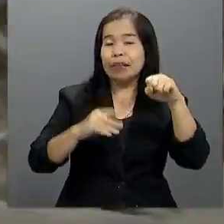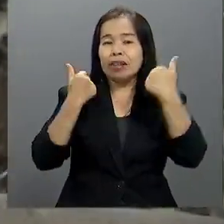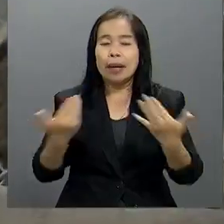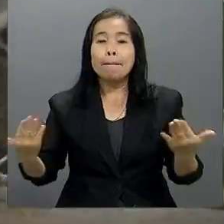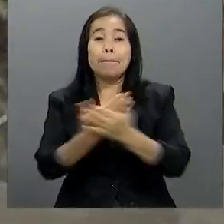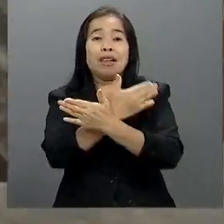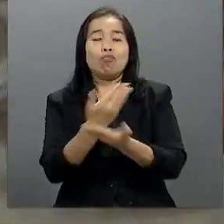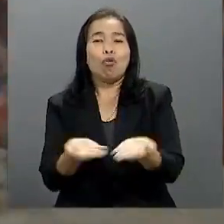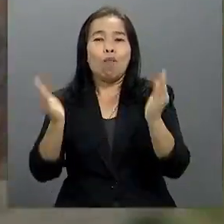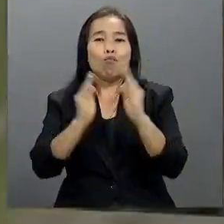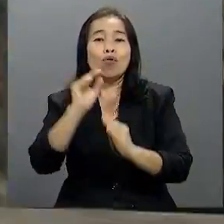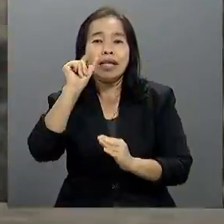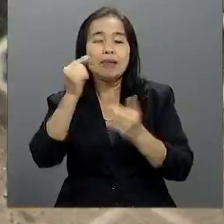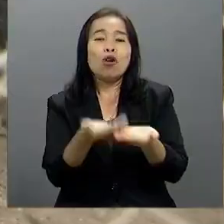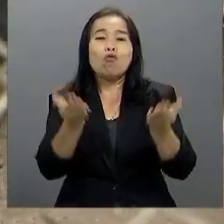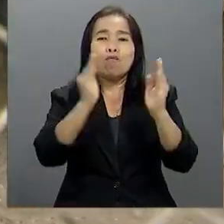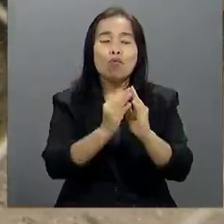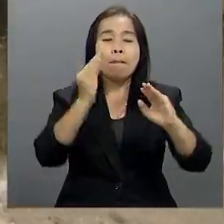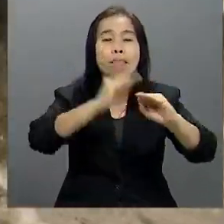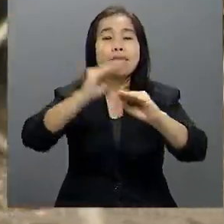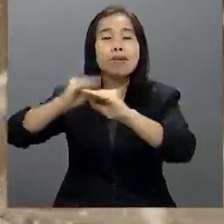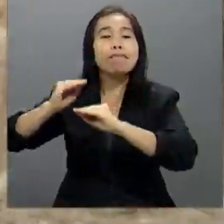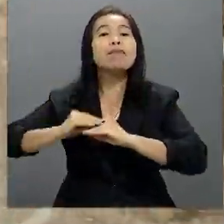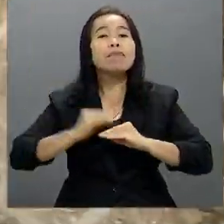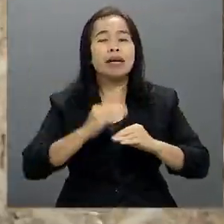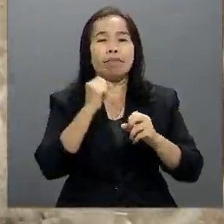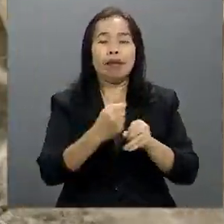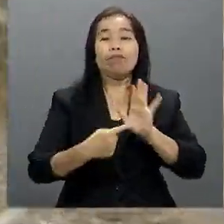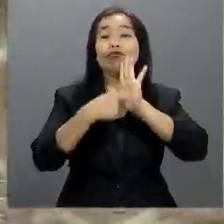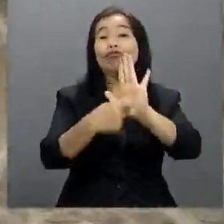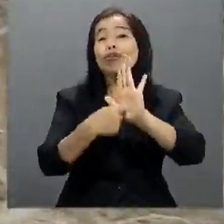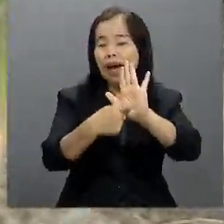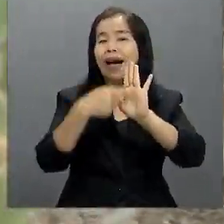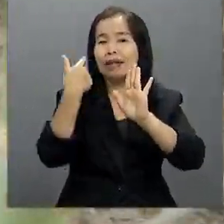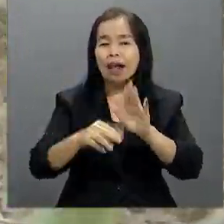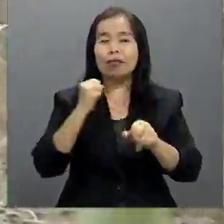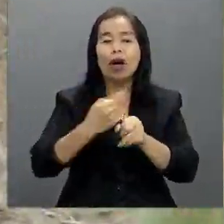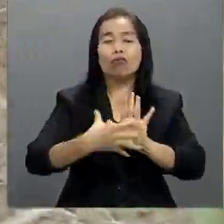ปเรื่อยๆในการที่เราสร้างคนต้นแบบและครัวเรือนต้นแบบที่ประสบความสำเร็จครับ